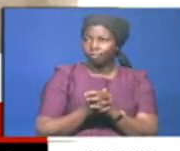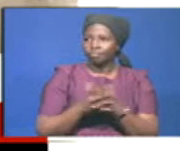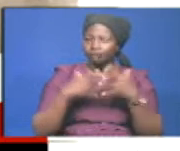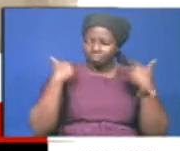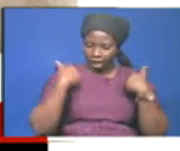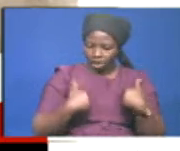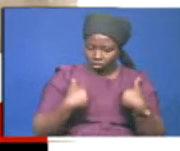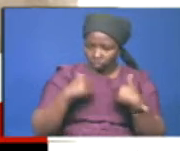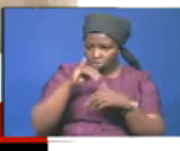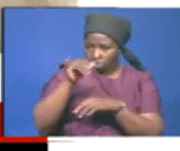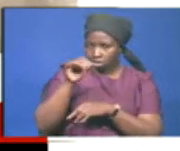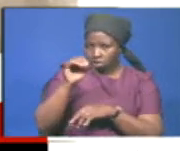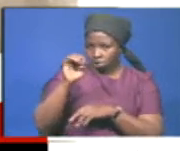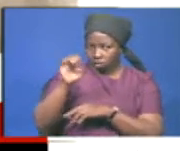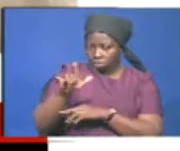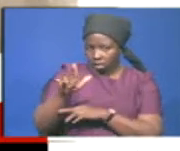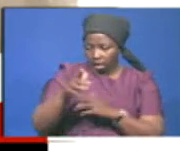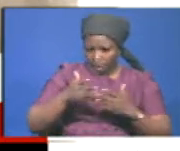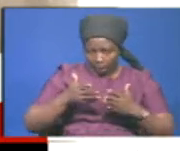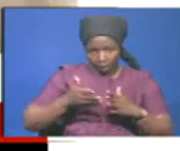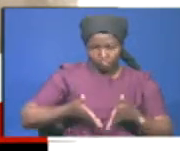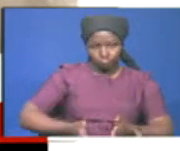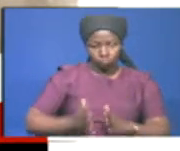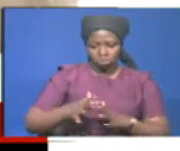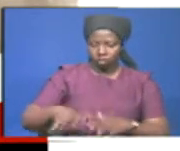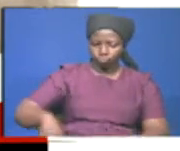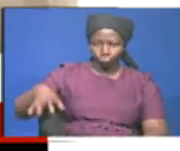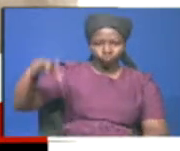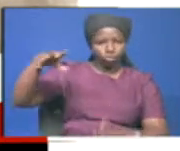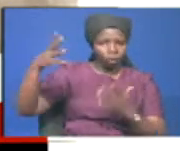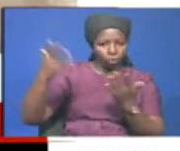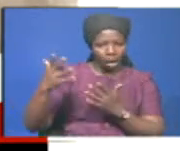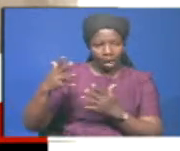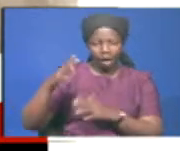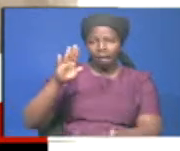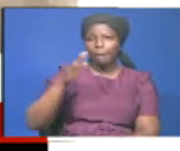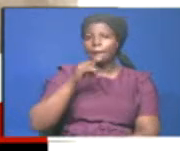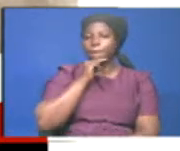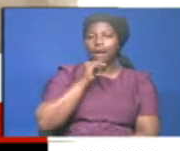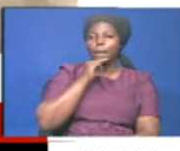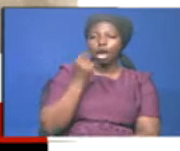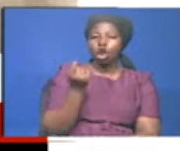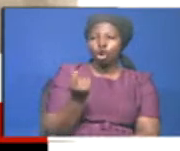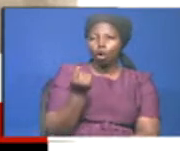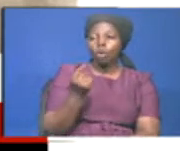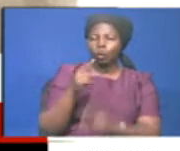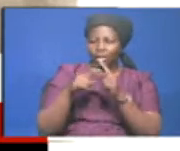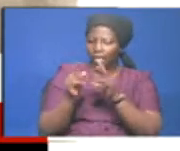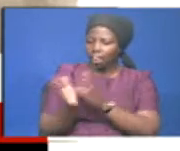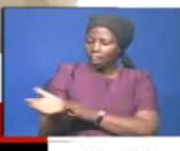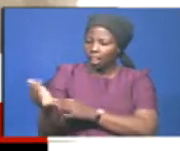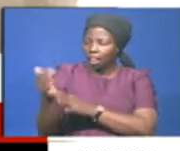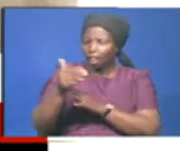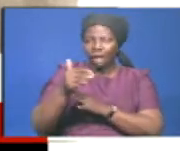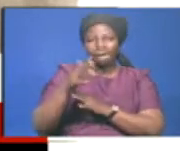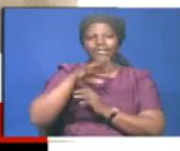kule Babadogo, na tulianza kufanya garbage collection, na mara mingi unapata tukikusanya zile